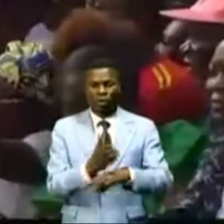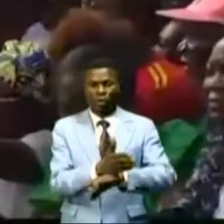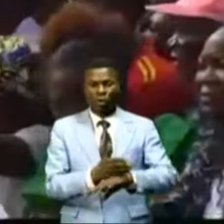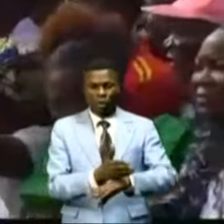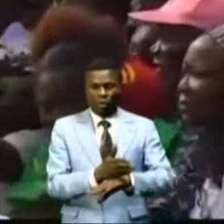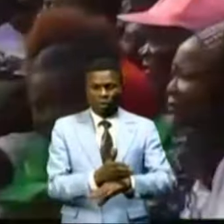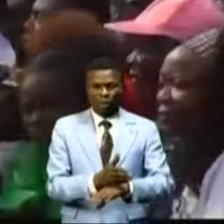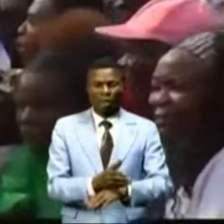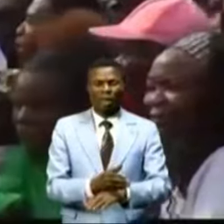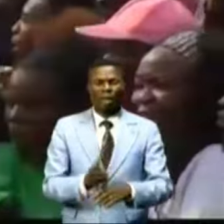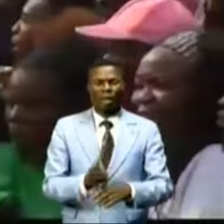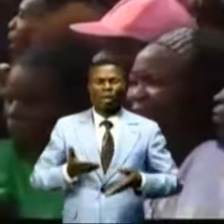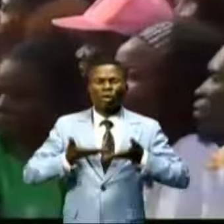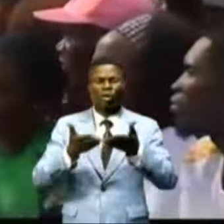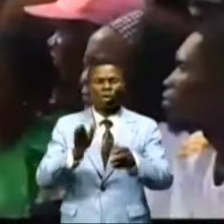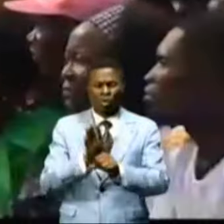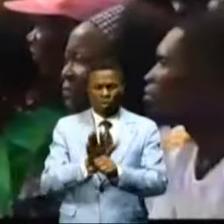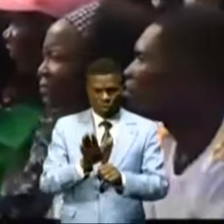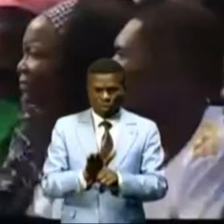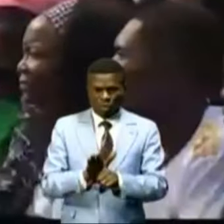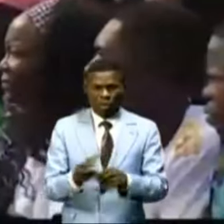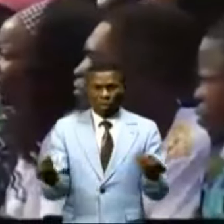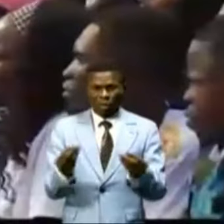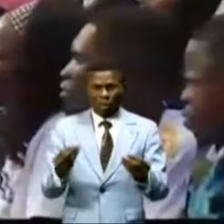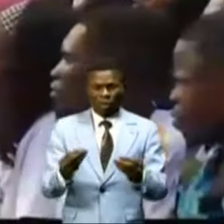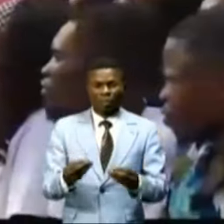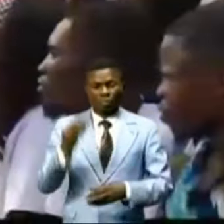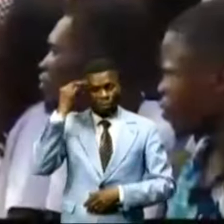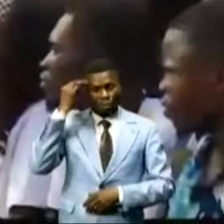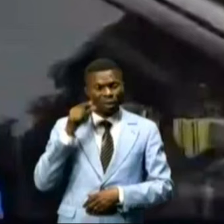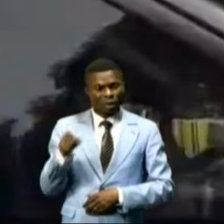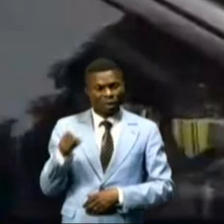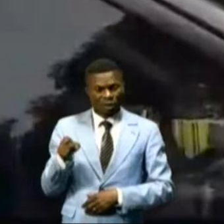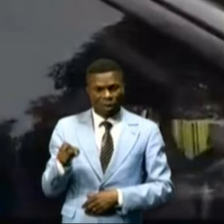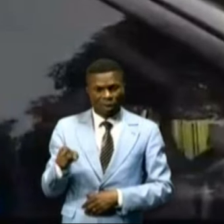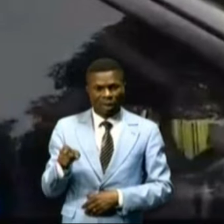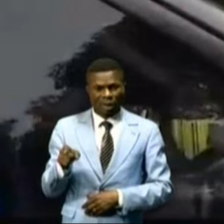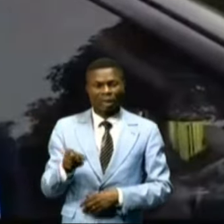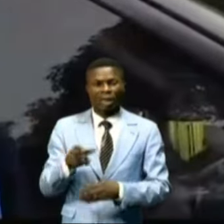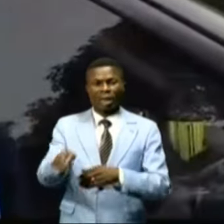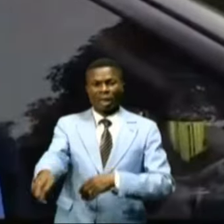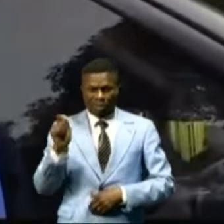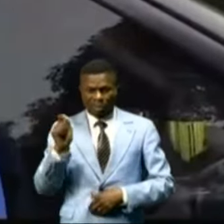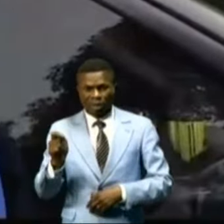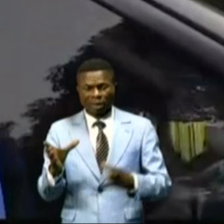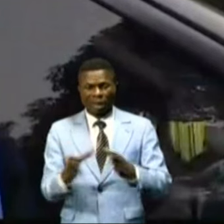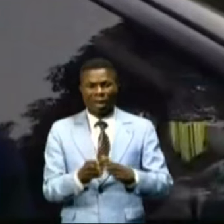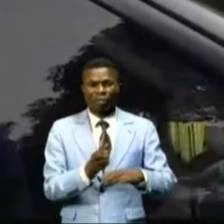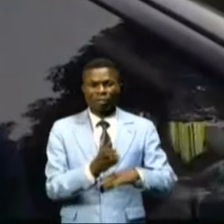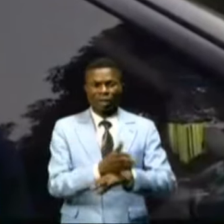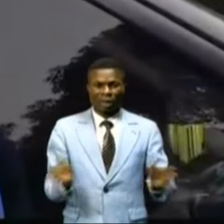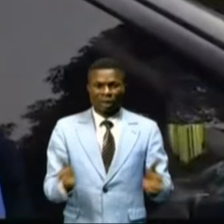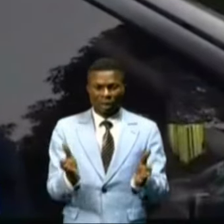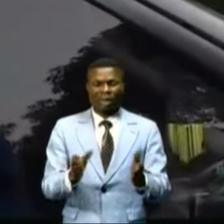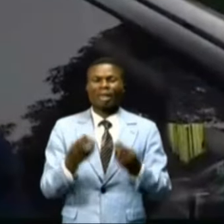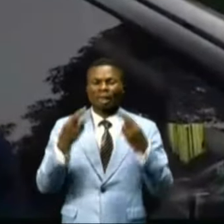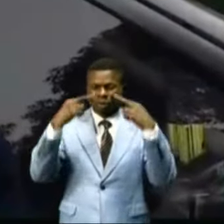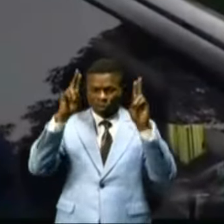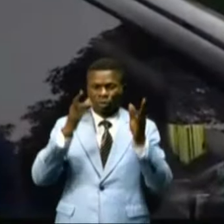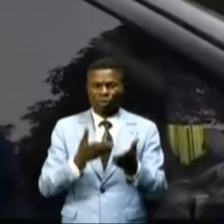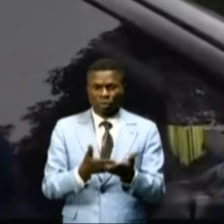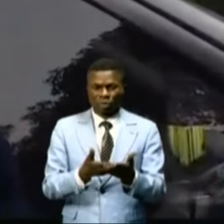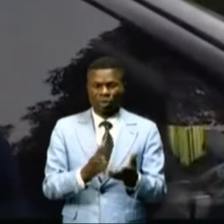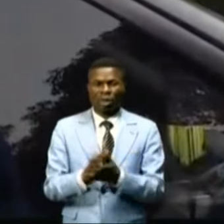bien concentrer ses efforts pour que cette fois-ci, le ministère de la Pêche, de l'Élevage, puisse répondre. Parce que le